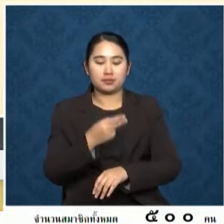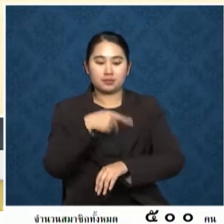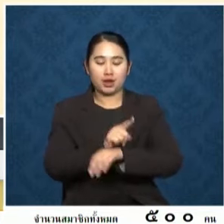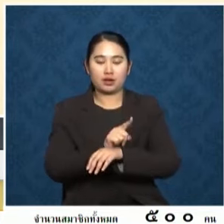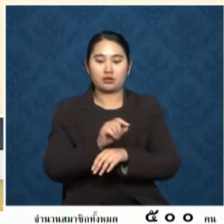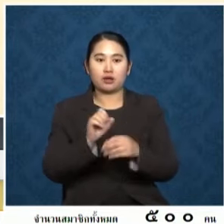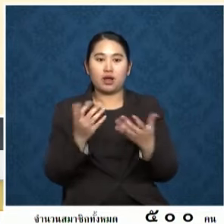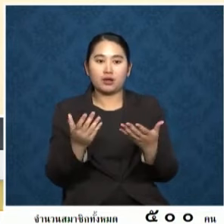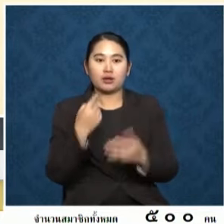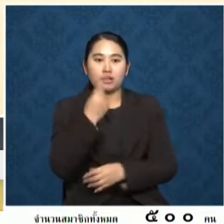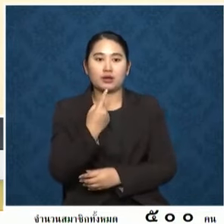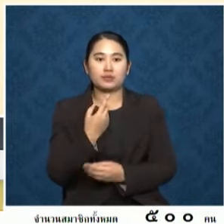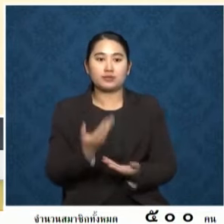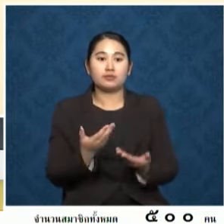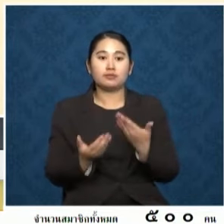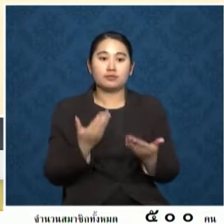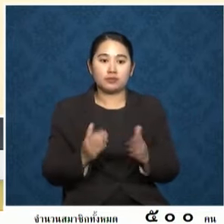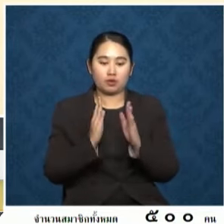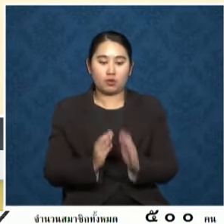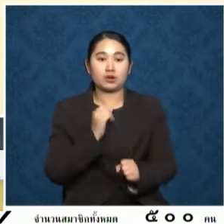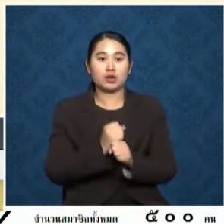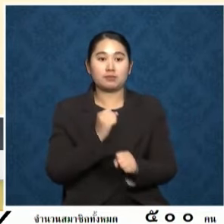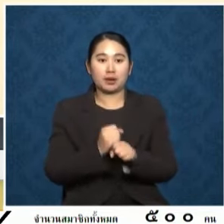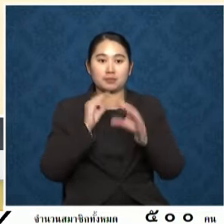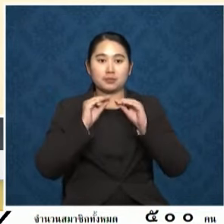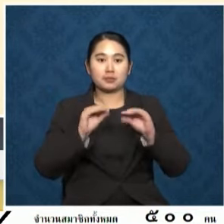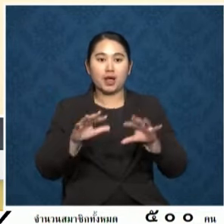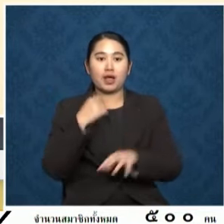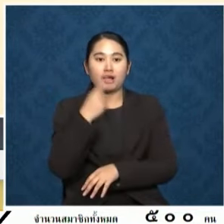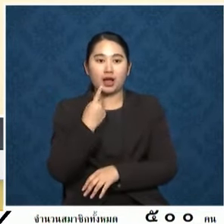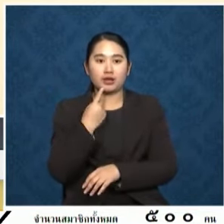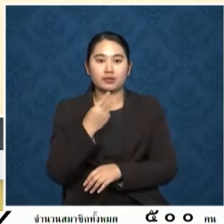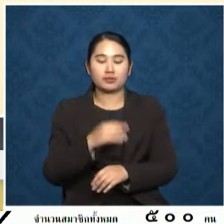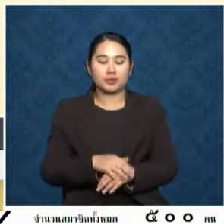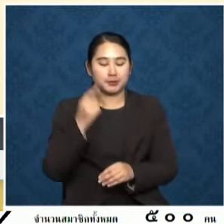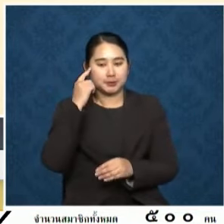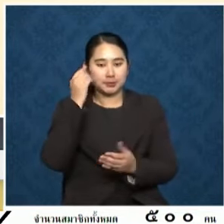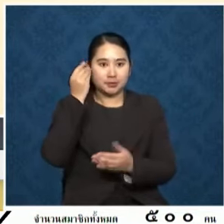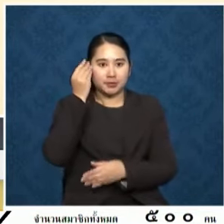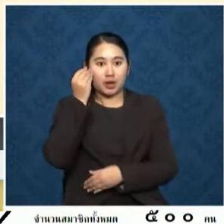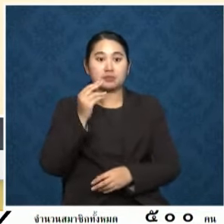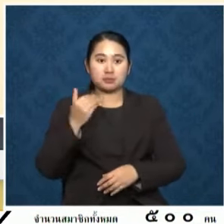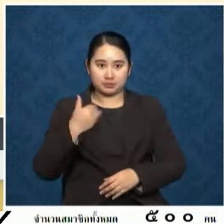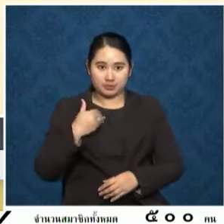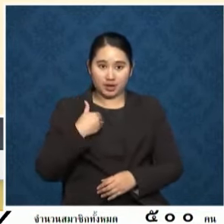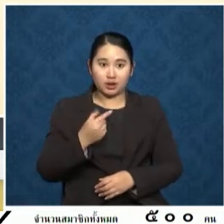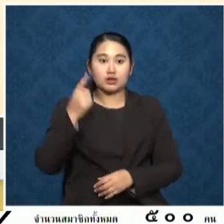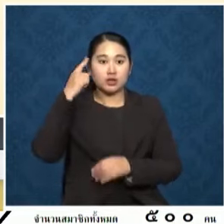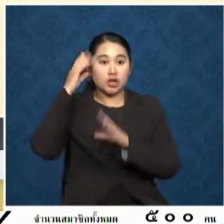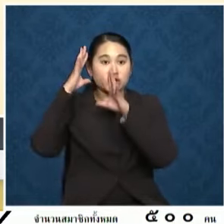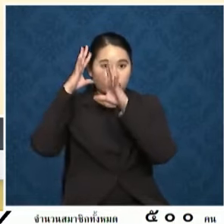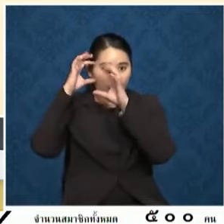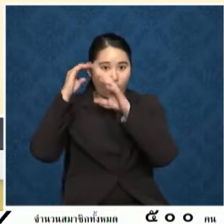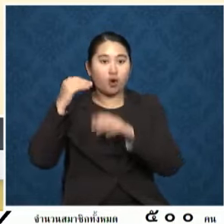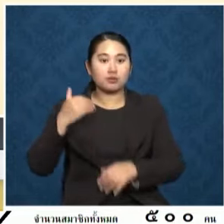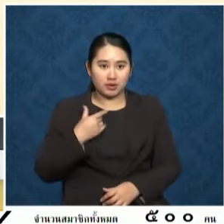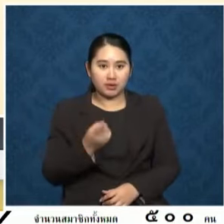าหรือเจ้าหน้าที่มีวิจารณญาณไหมมีสมอง